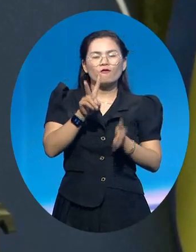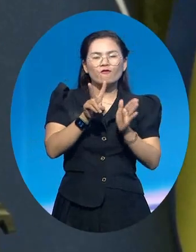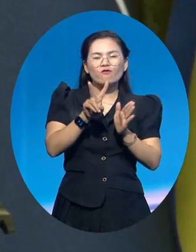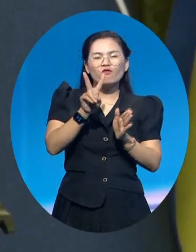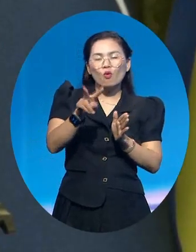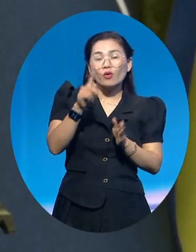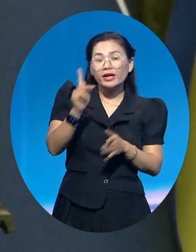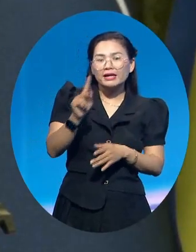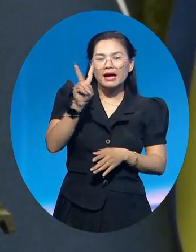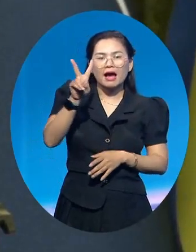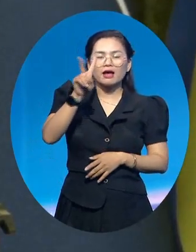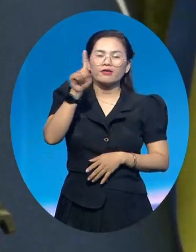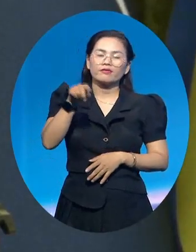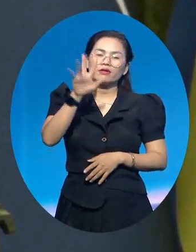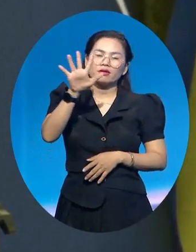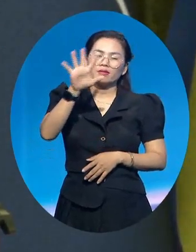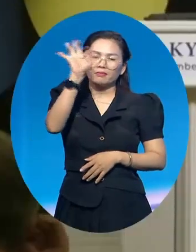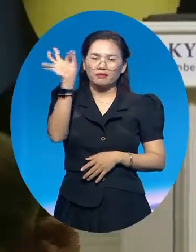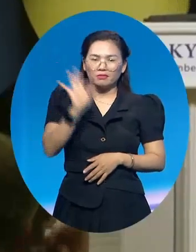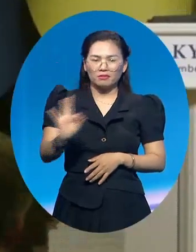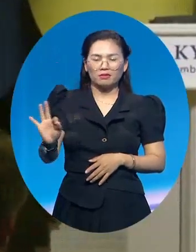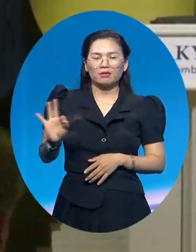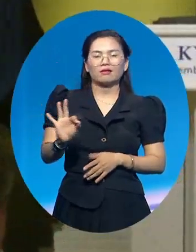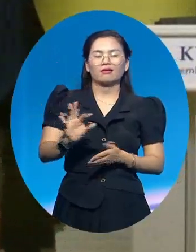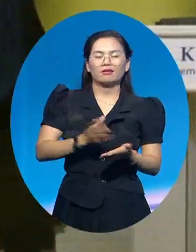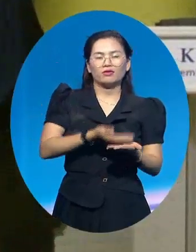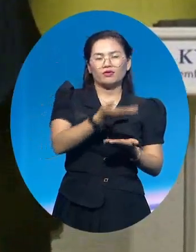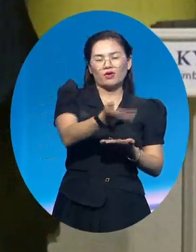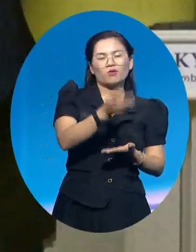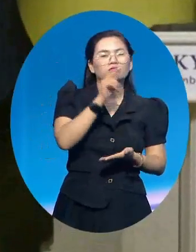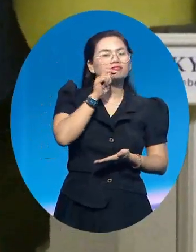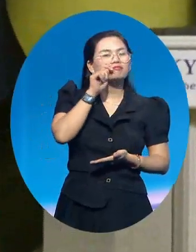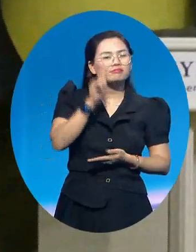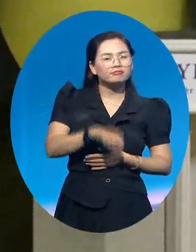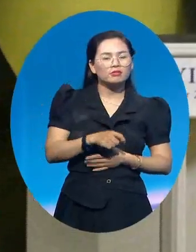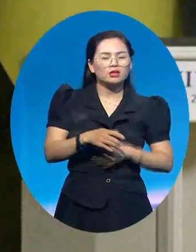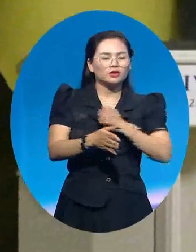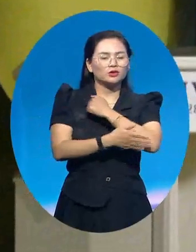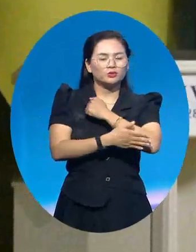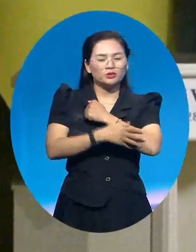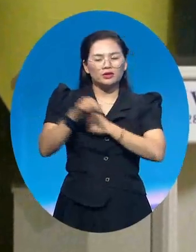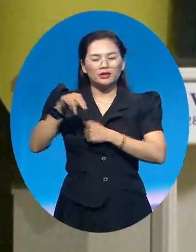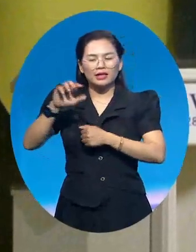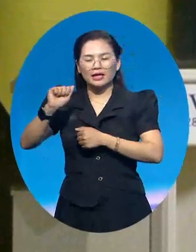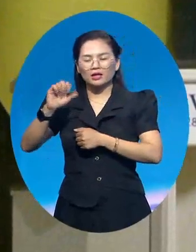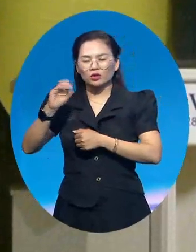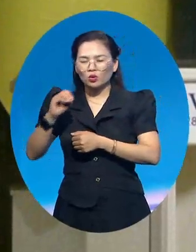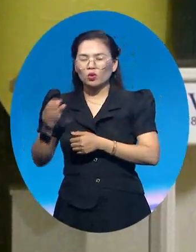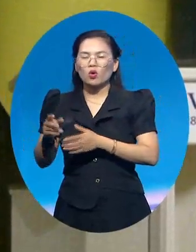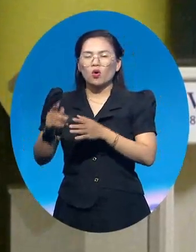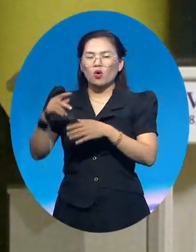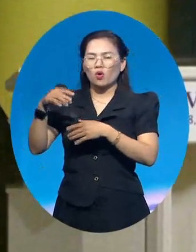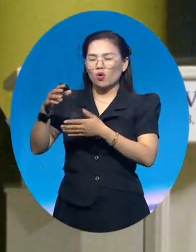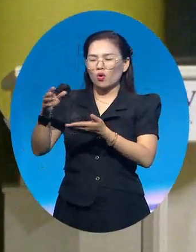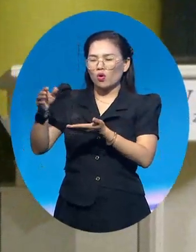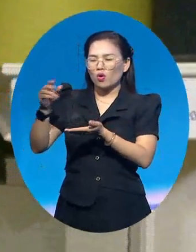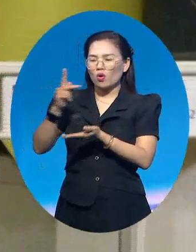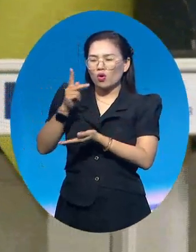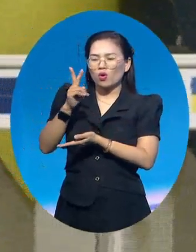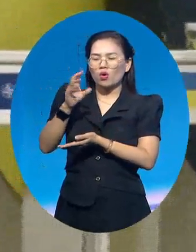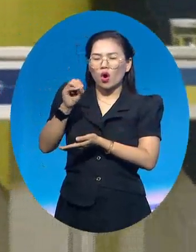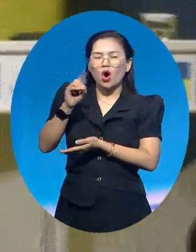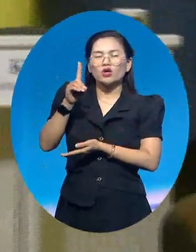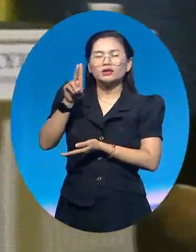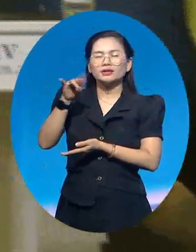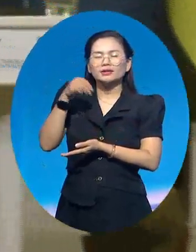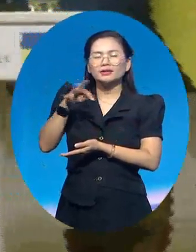giá hơn 2,5 tỷ đô la Mỹ cho Ukraine. Việc này sẽ giúp các thành viên NATO bổ sung kho dự trữ đã cạn kiệt của họ, đồng thời tiếp